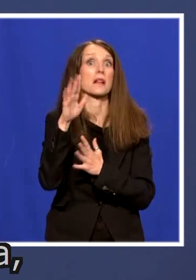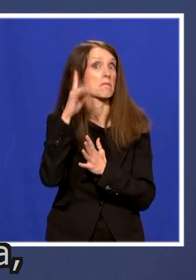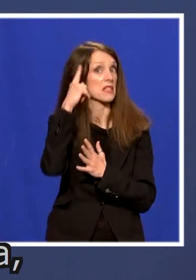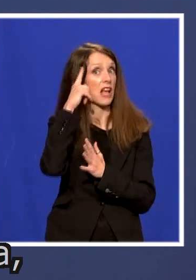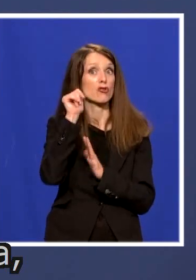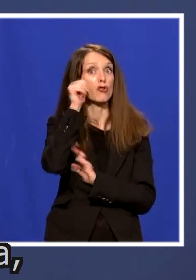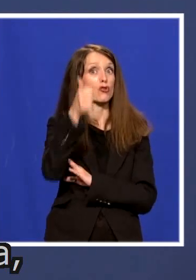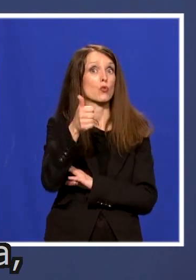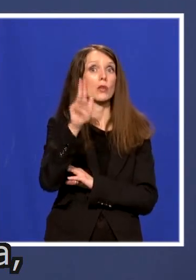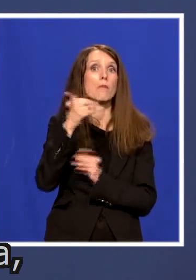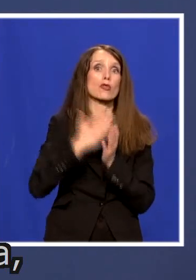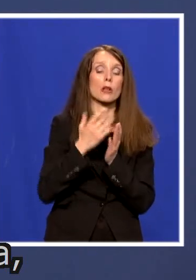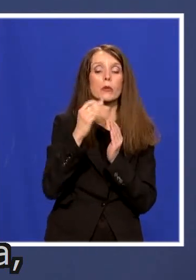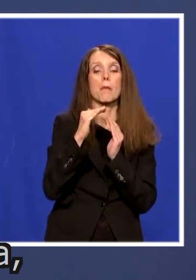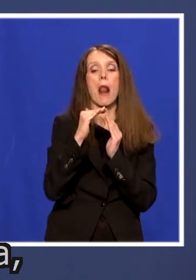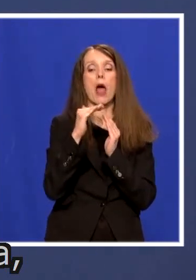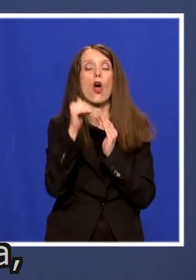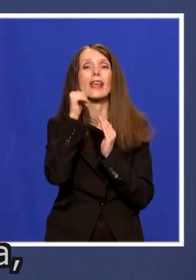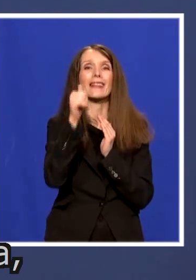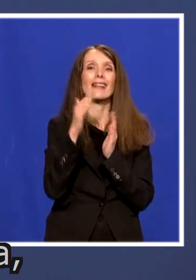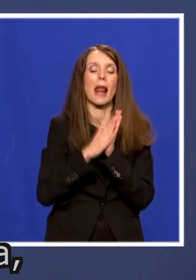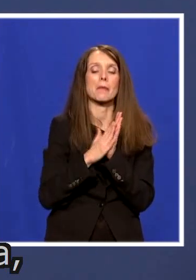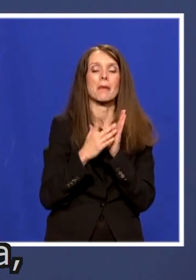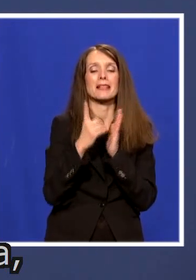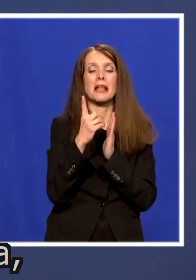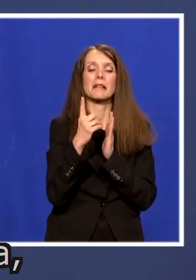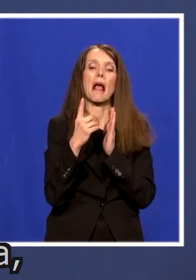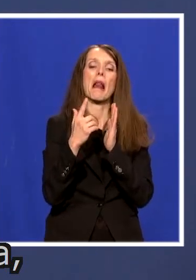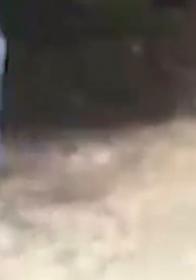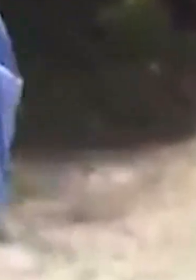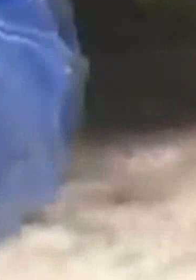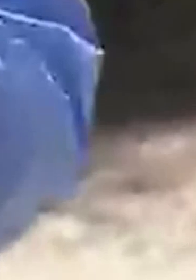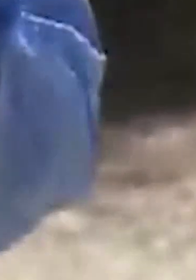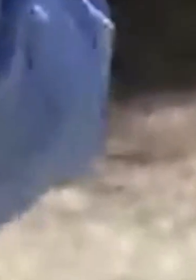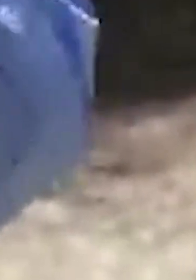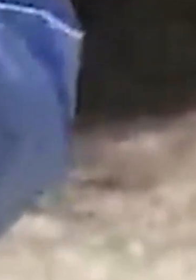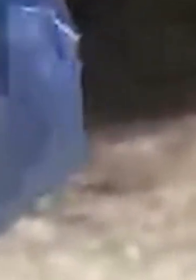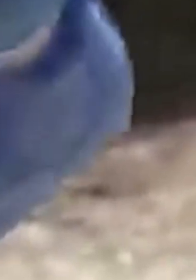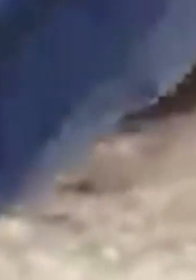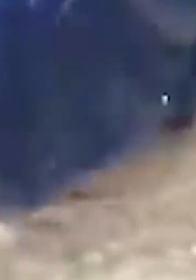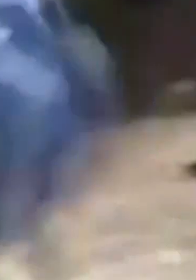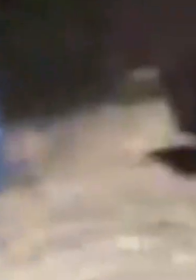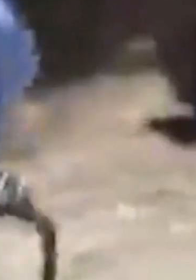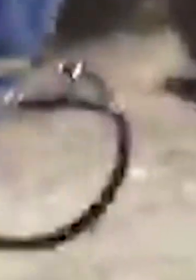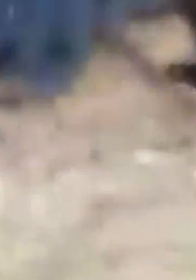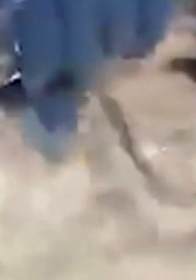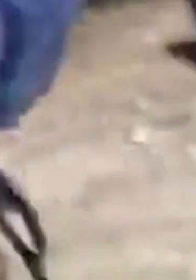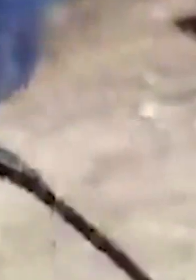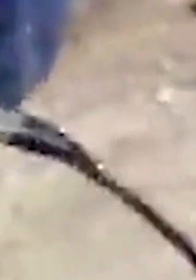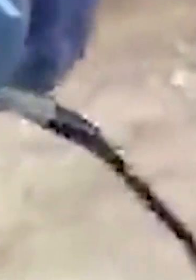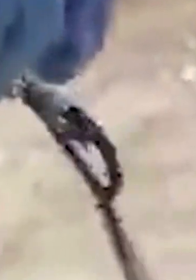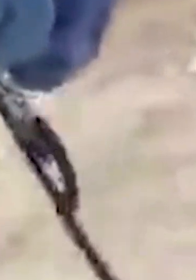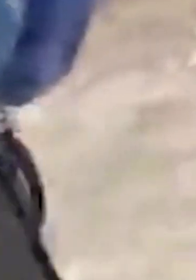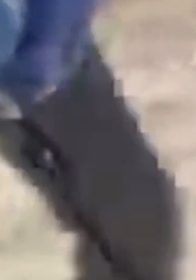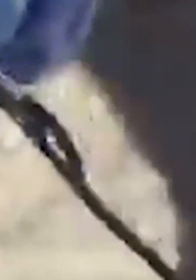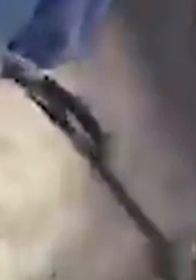bude neko zaravnjenje jedan dan, pa onda opet kreće naviše. A belgrádi sajtótájékoztatón továbbá